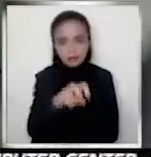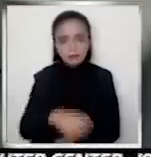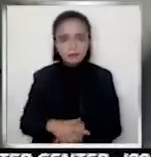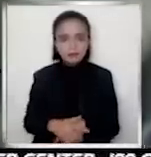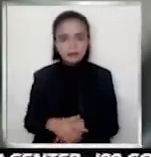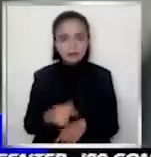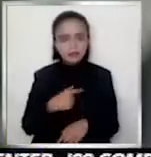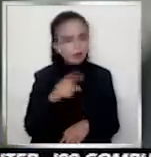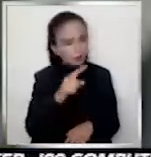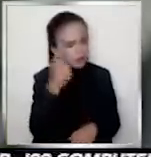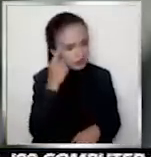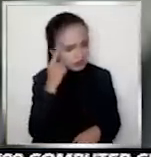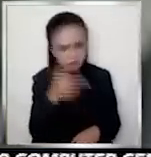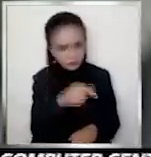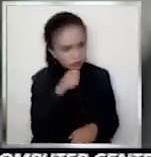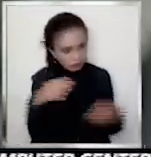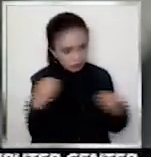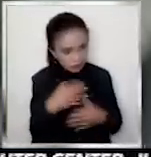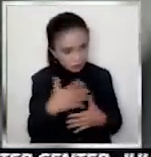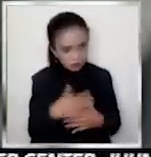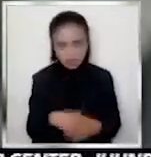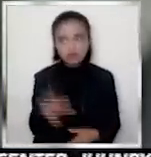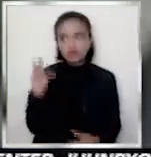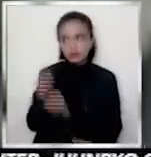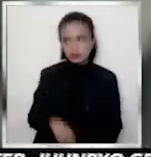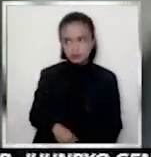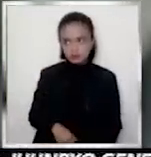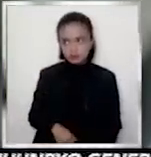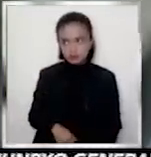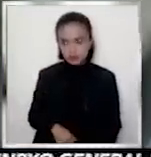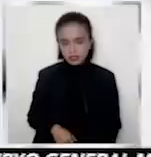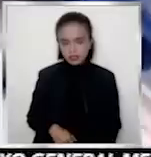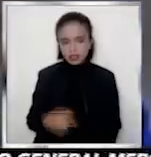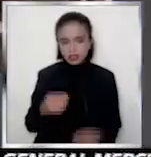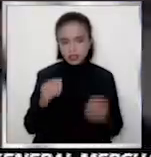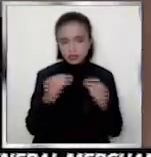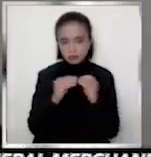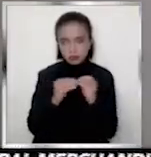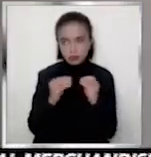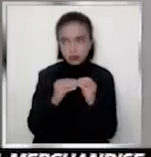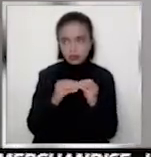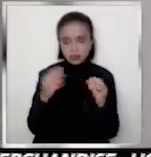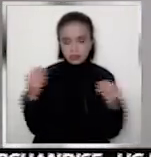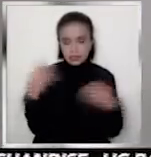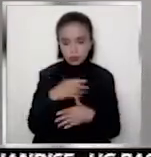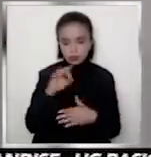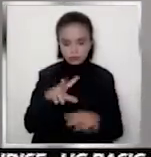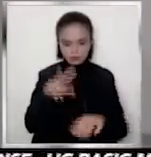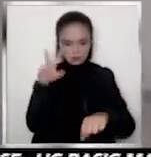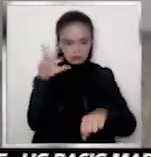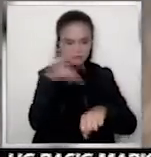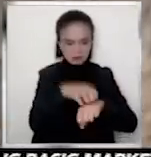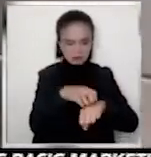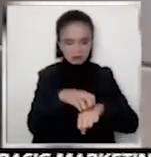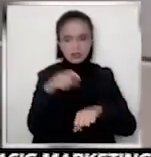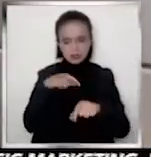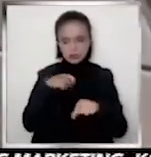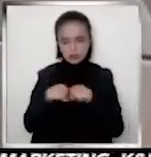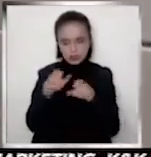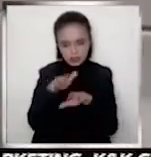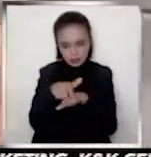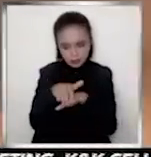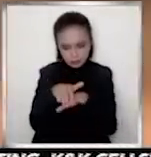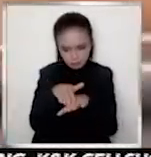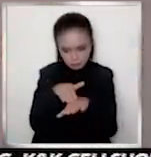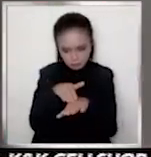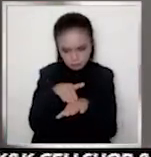ba natakot? Hindi. Mas natatakot ako yung may makakagat siya ng iba. Kaya dinadandahan-dahan ko lang talaga siya. Kasi once na nasasaktan ang